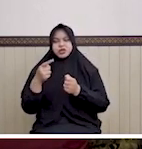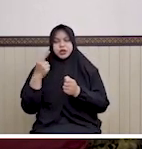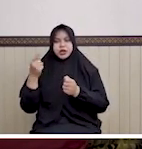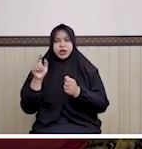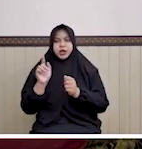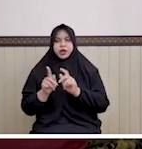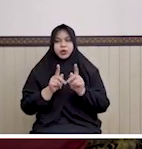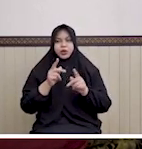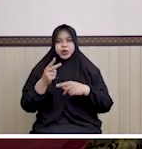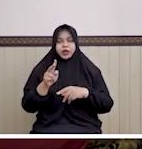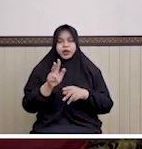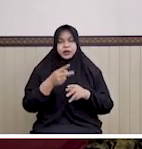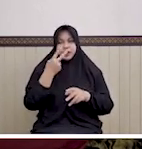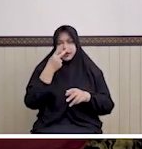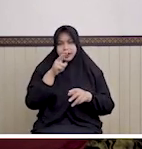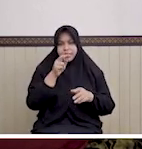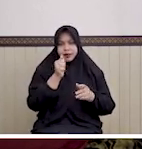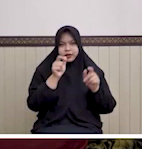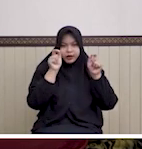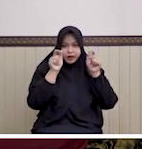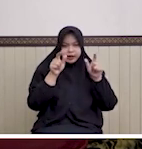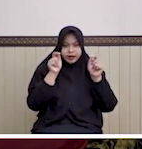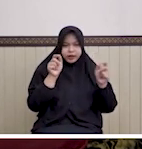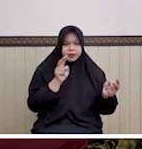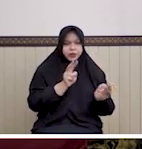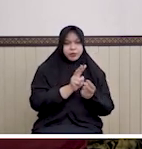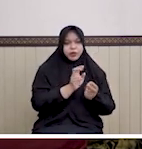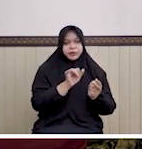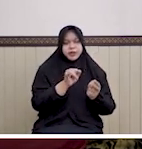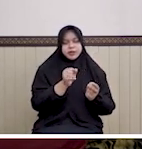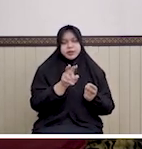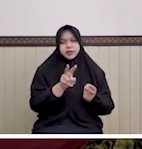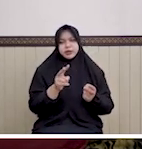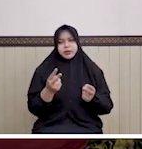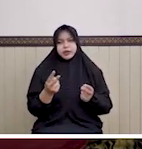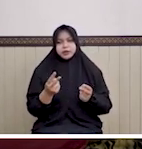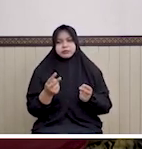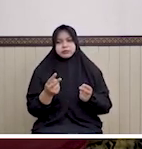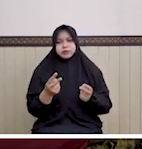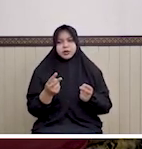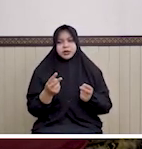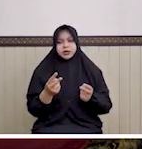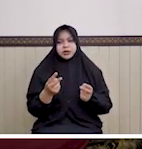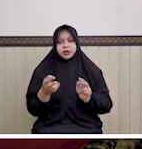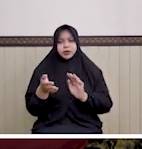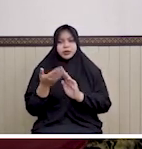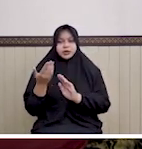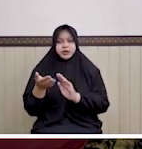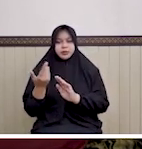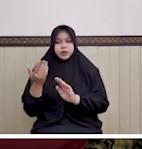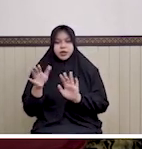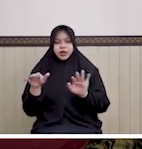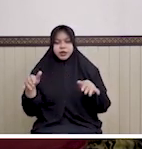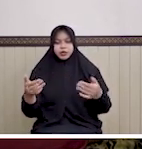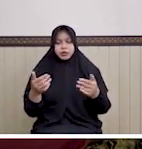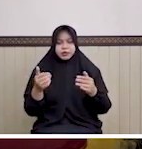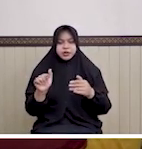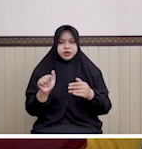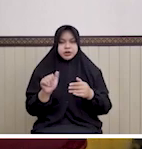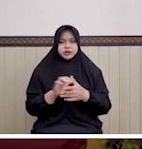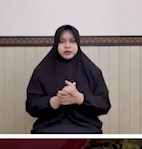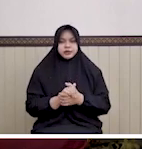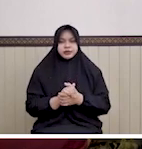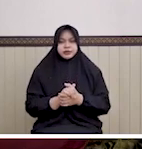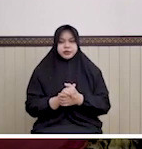terjadi kalau kita tidak awas ini pemerkosaan bisa jadi eh pencabulan atau bisa juga